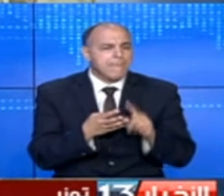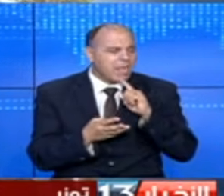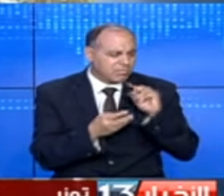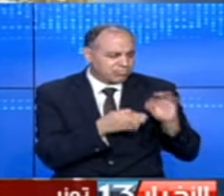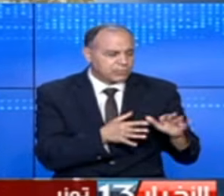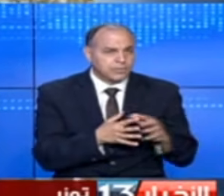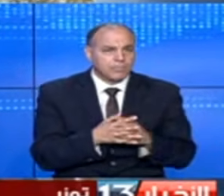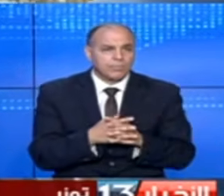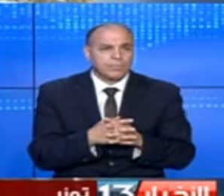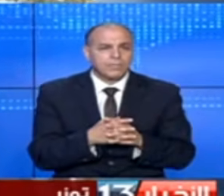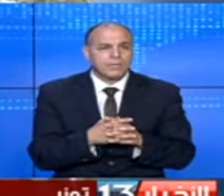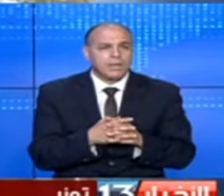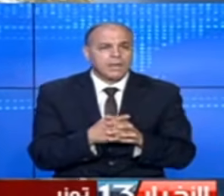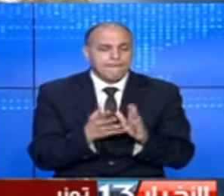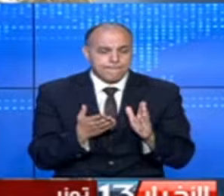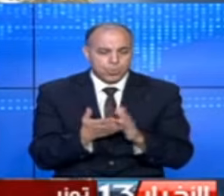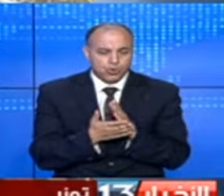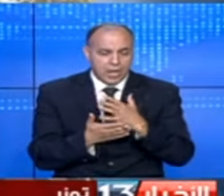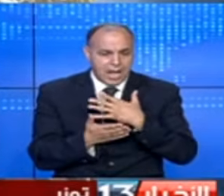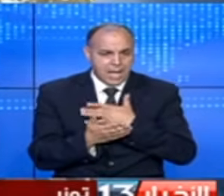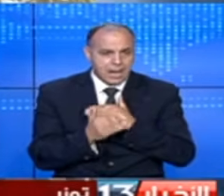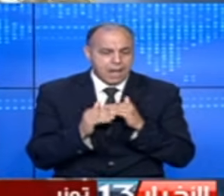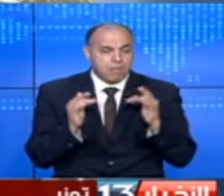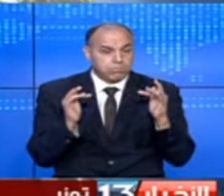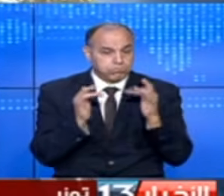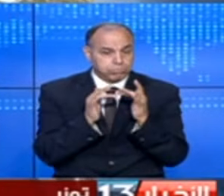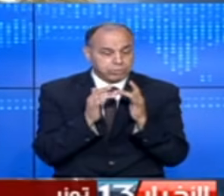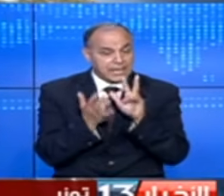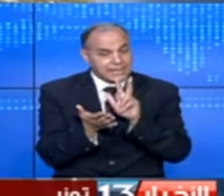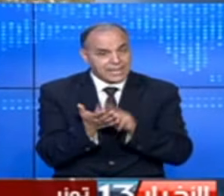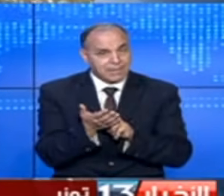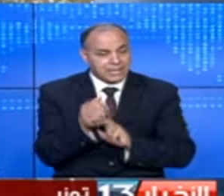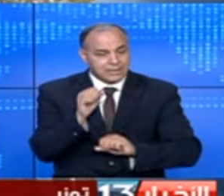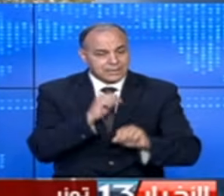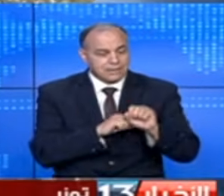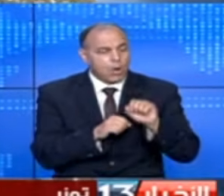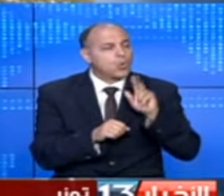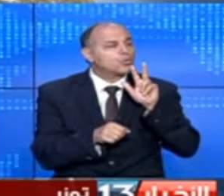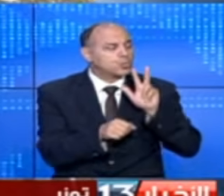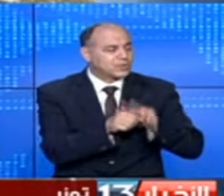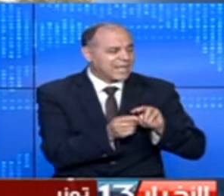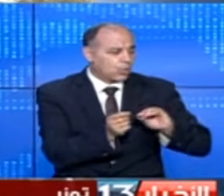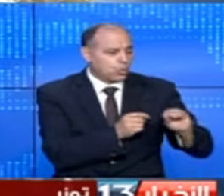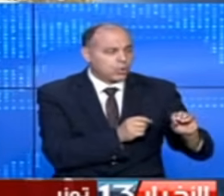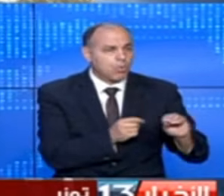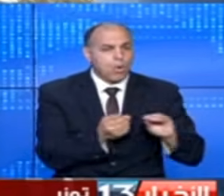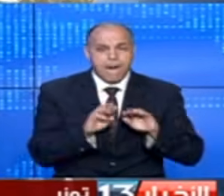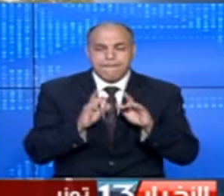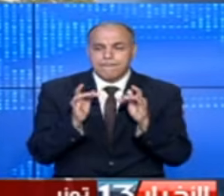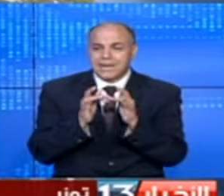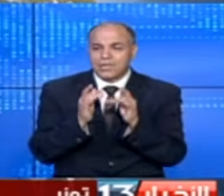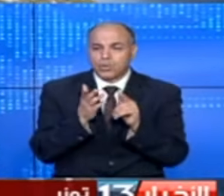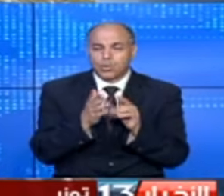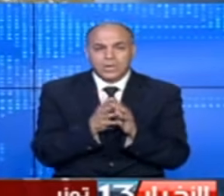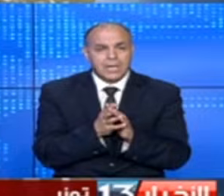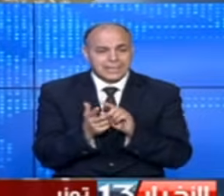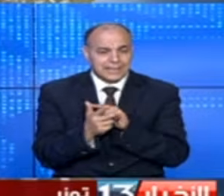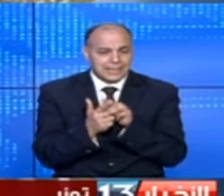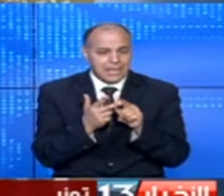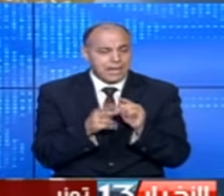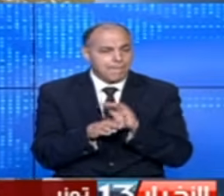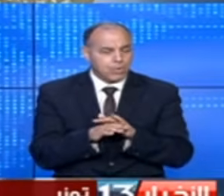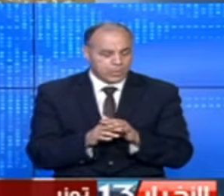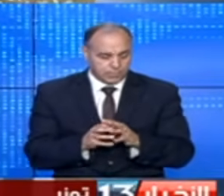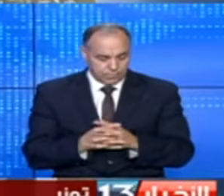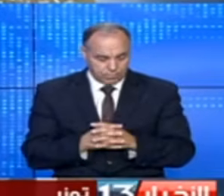المهدورة. ركب فكرة مشروع منصة التثمين والتصرف في النفايات، وبرنسيب المنصة تتكون من